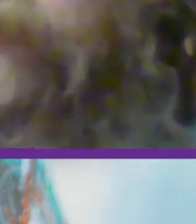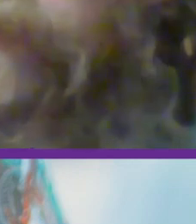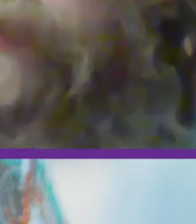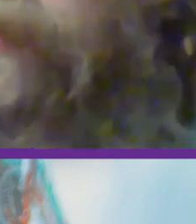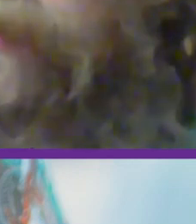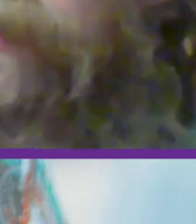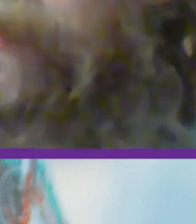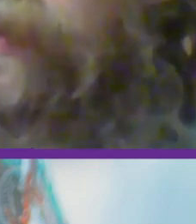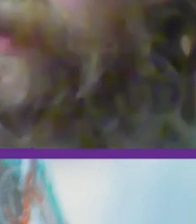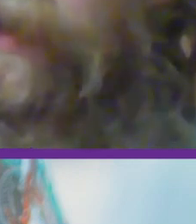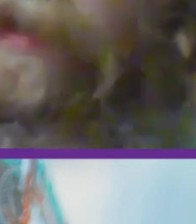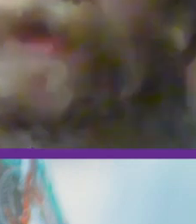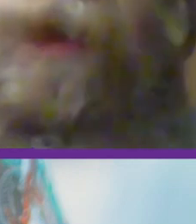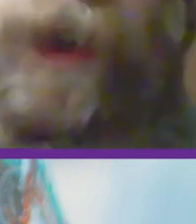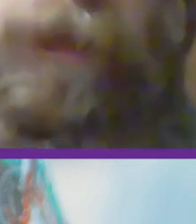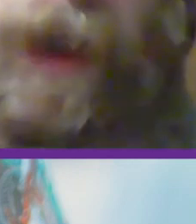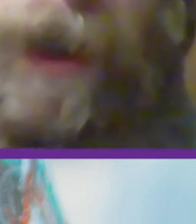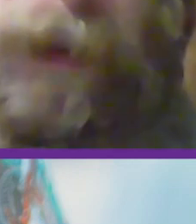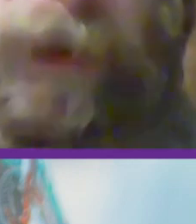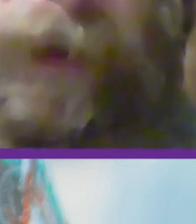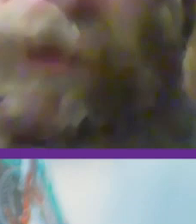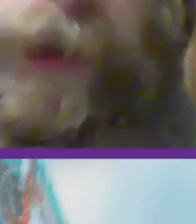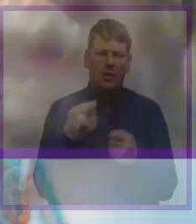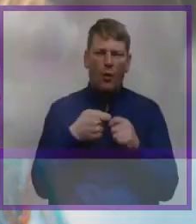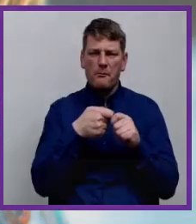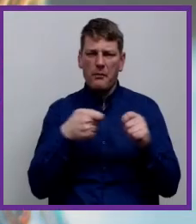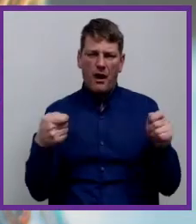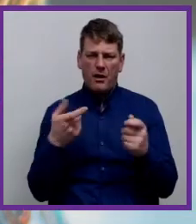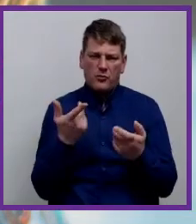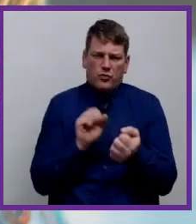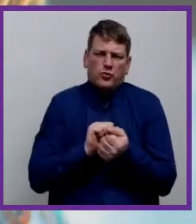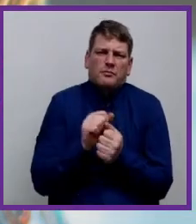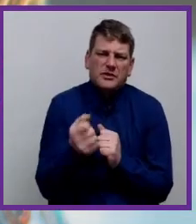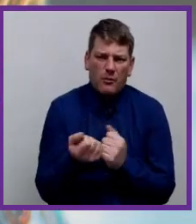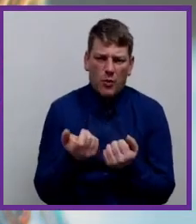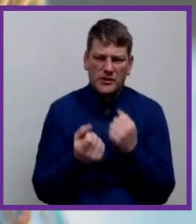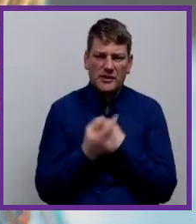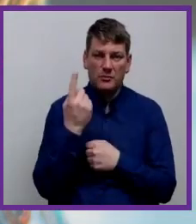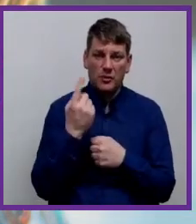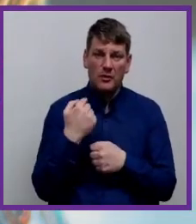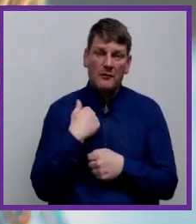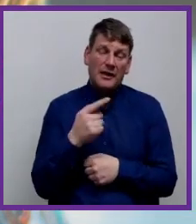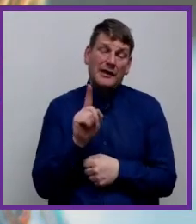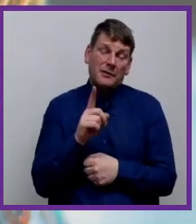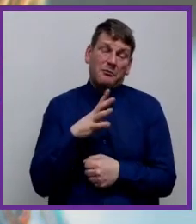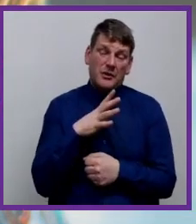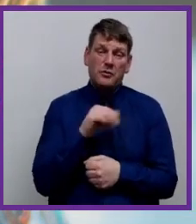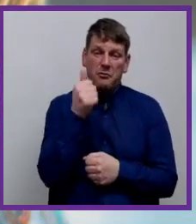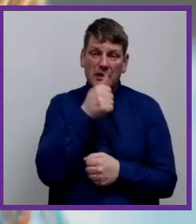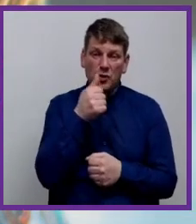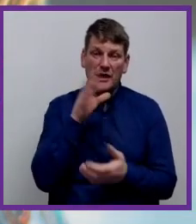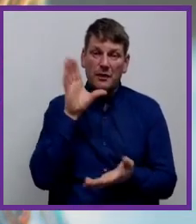no skolas prasīt. Tad ir kaut kāds pārāvums un samocītība rodās. Ja man ir bijusi personīga pieredze,